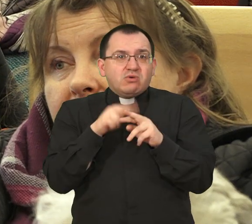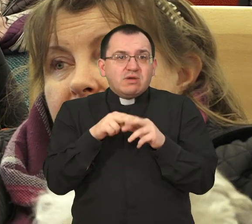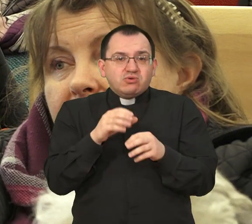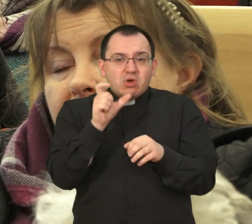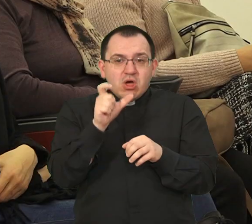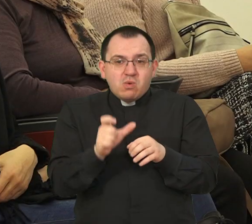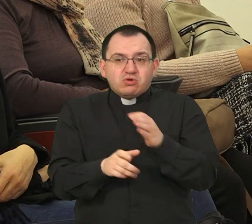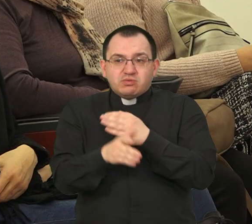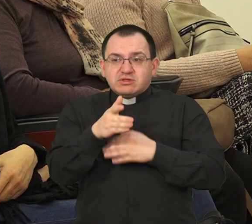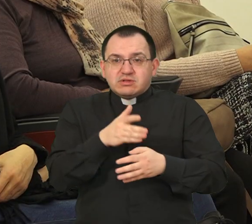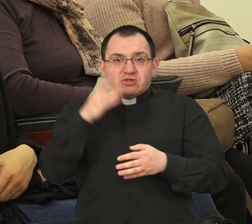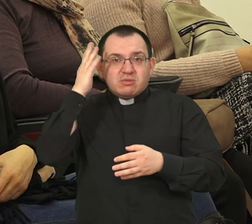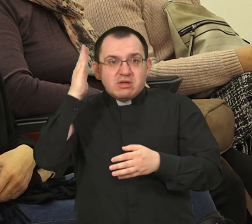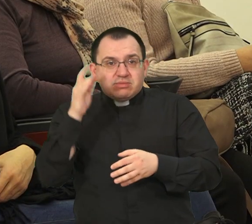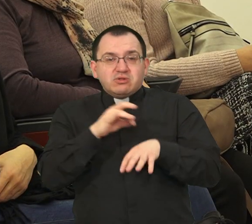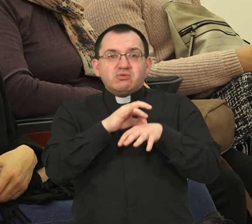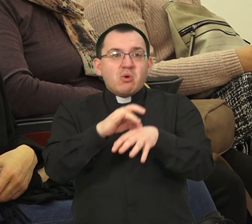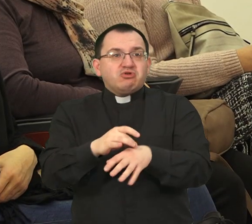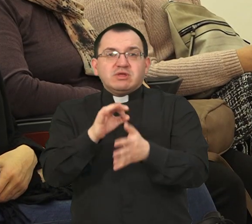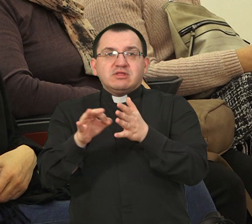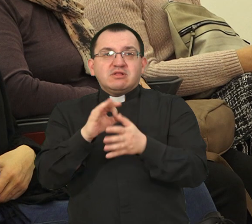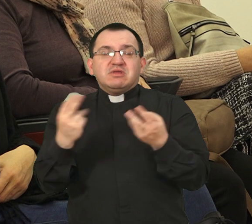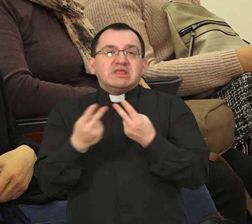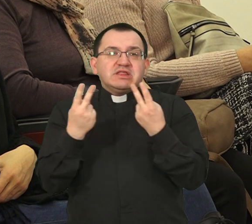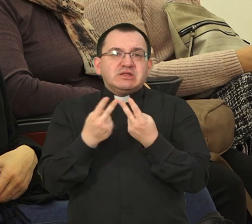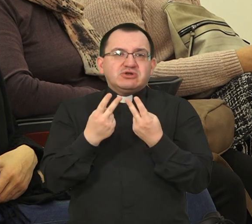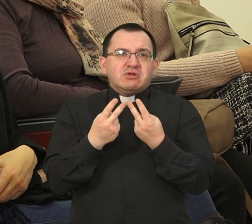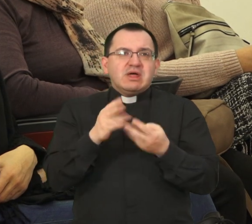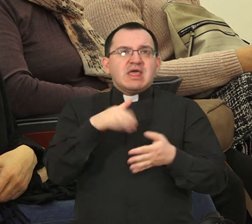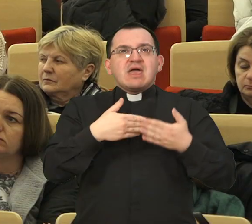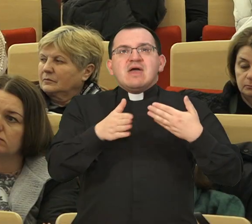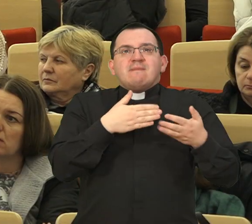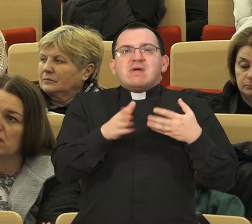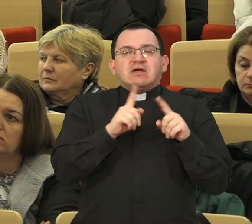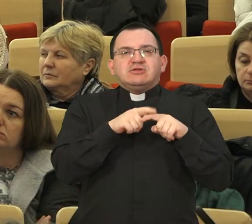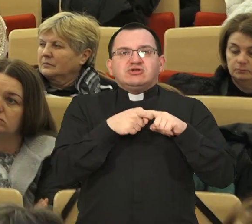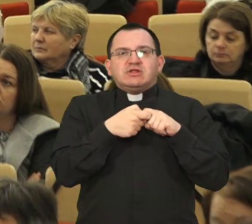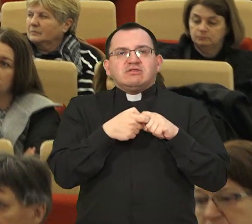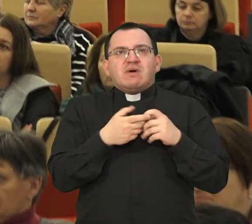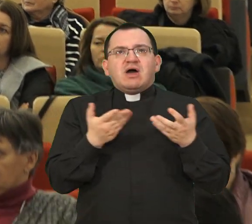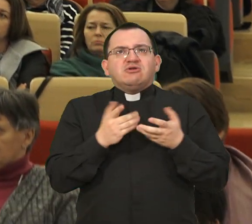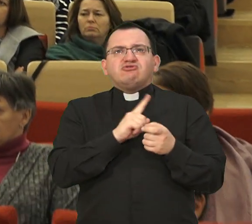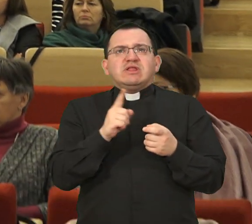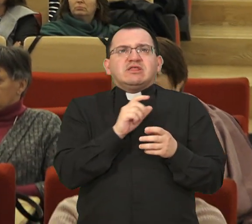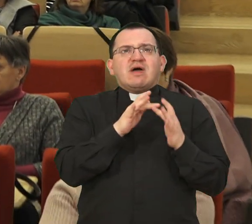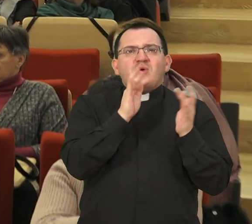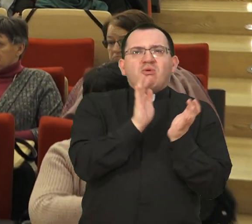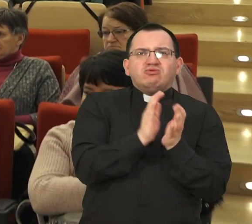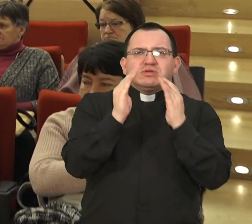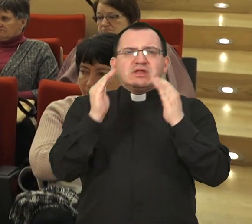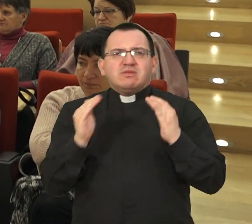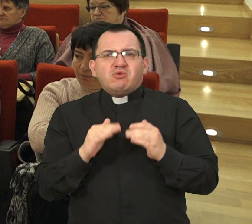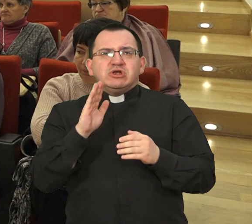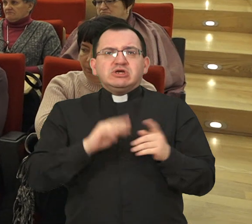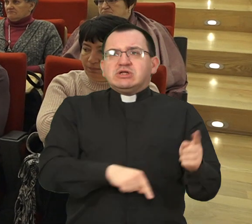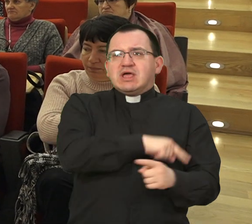osobama skrbiti, možda ih odvesti na svetu misu i slično. Dakle, evo, neke praktične stvari koje se neće odvijati samo za Uskrs i Božić,